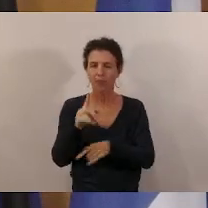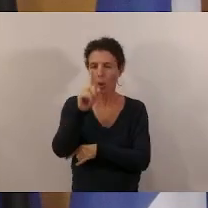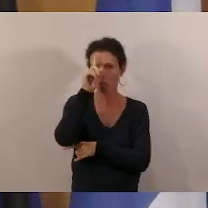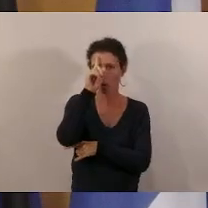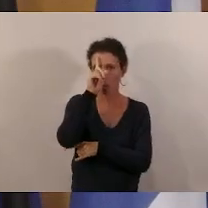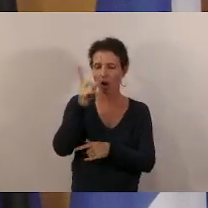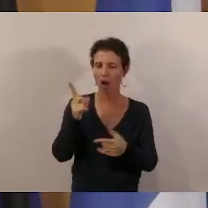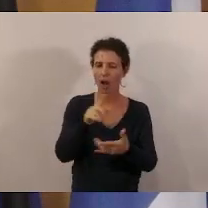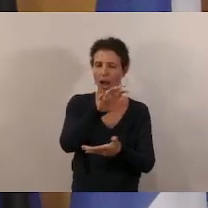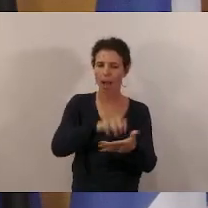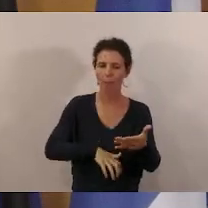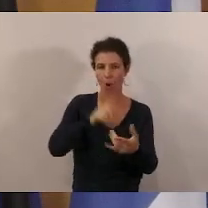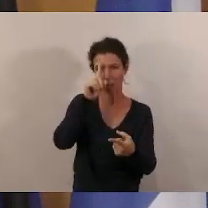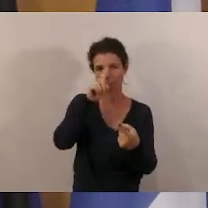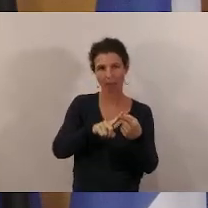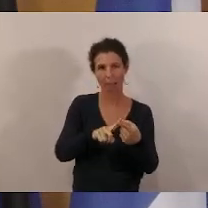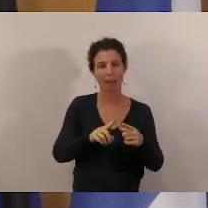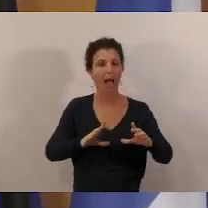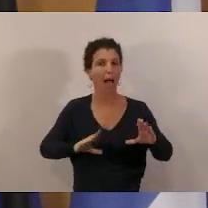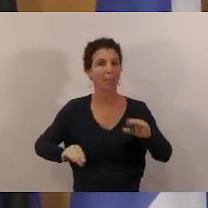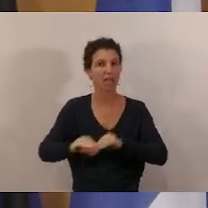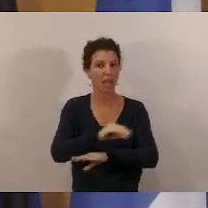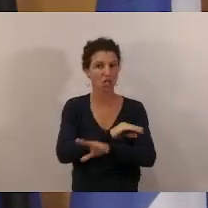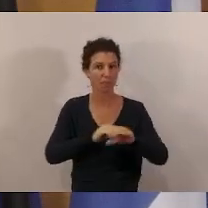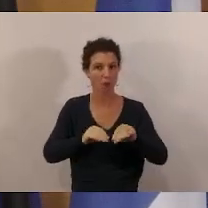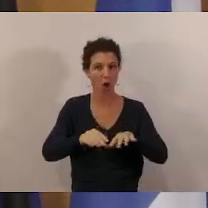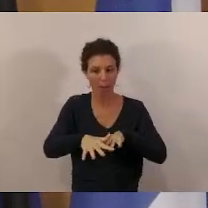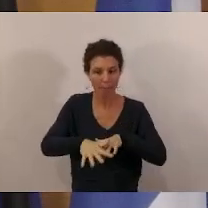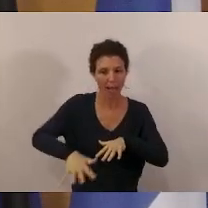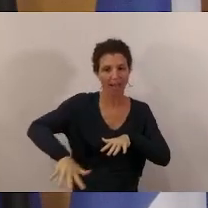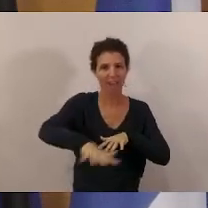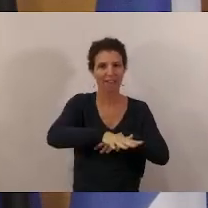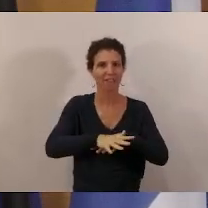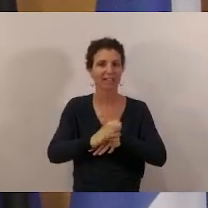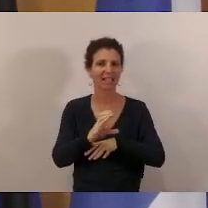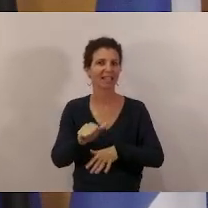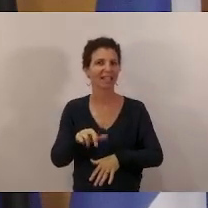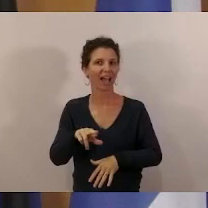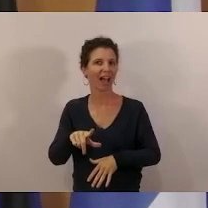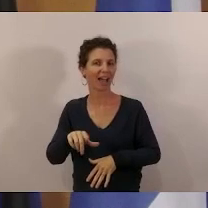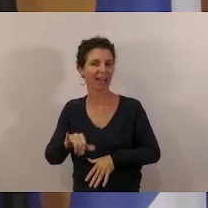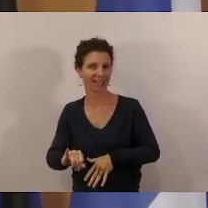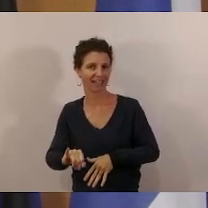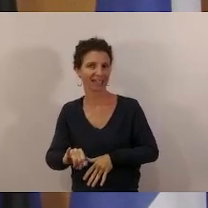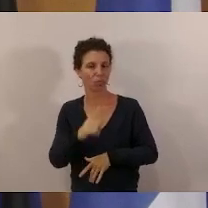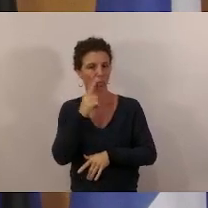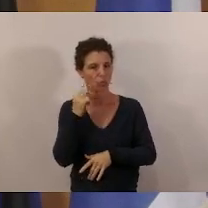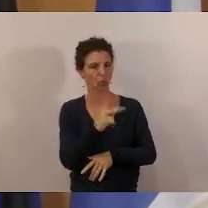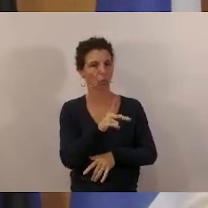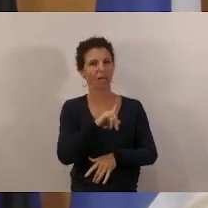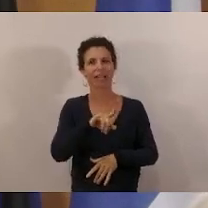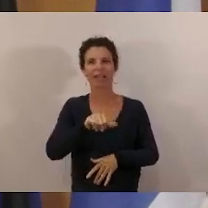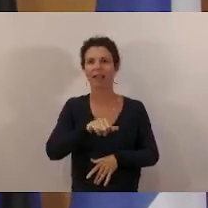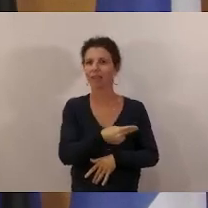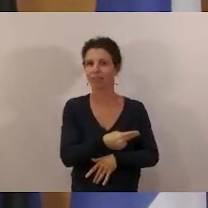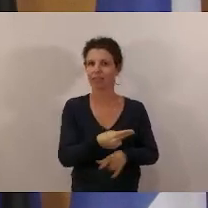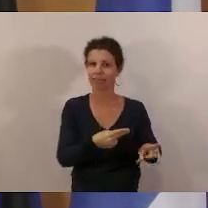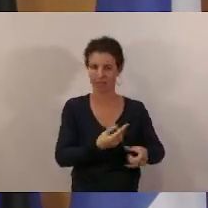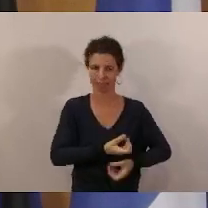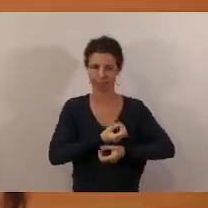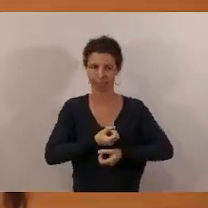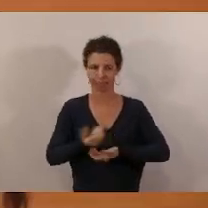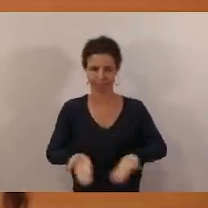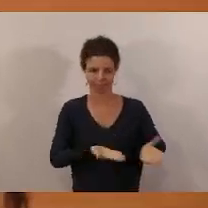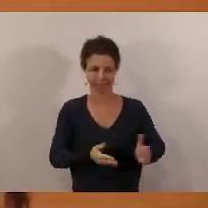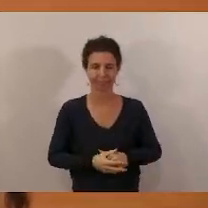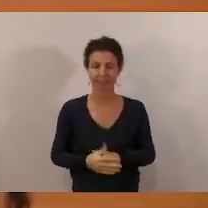d'un rapport sur l'aménagement du parvis Carli, et je laisse la parole à monsieur Philippe Kahn pour en parler. Merci madame